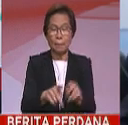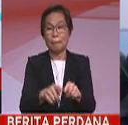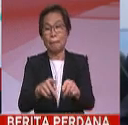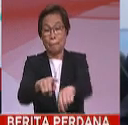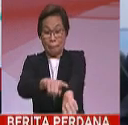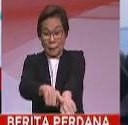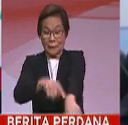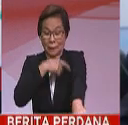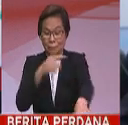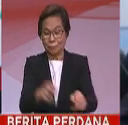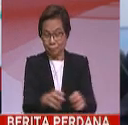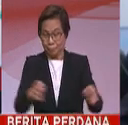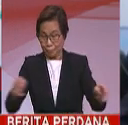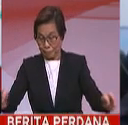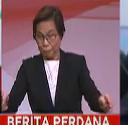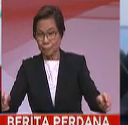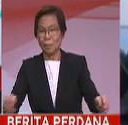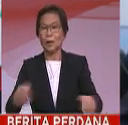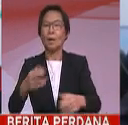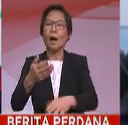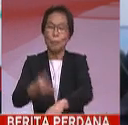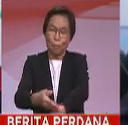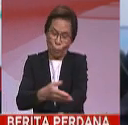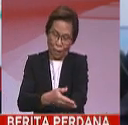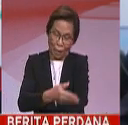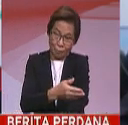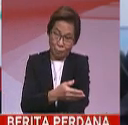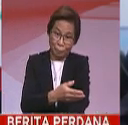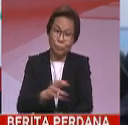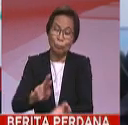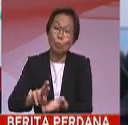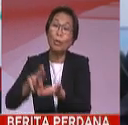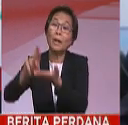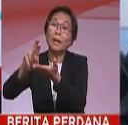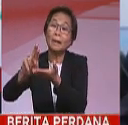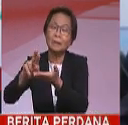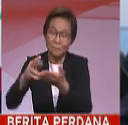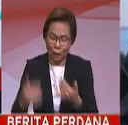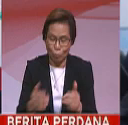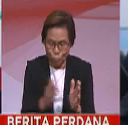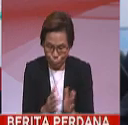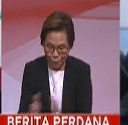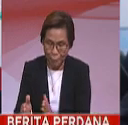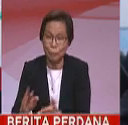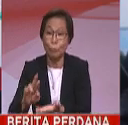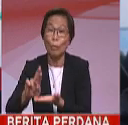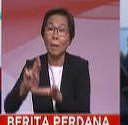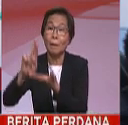kediaman kita sedang mengaturkan dan juga pemulihan